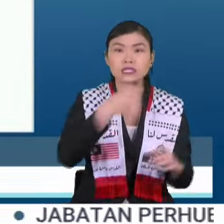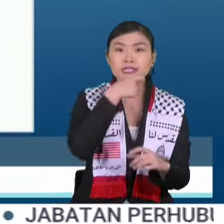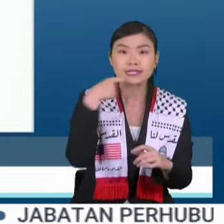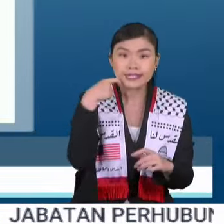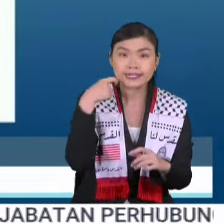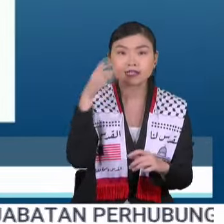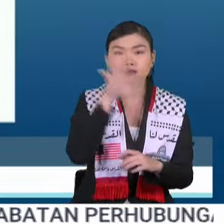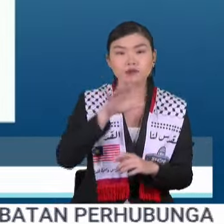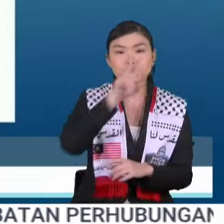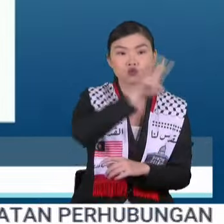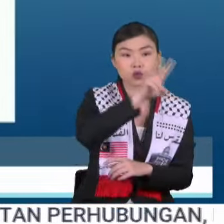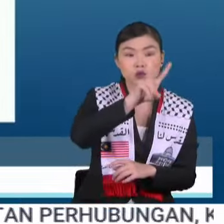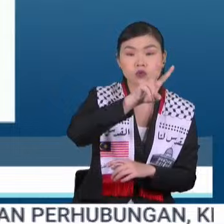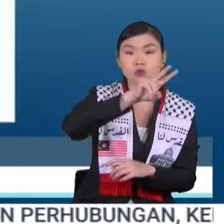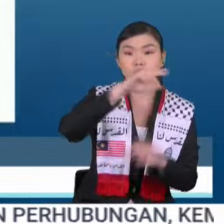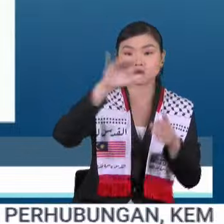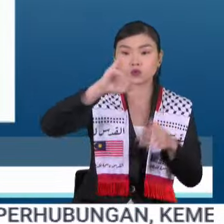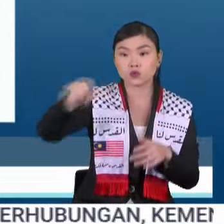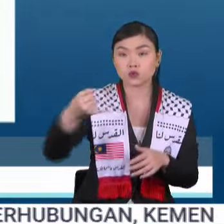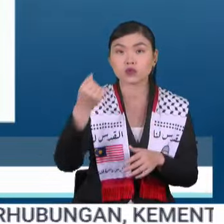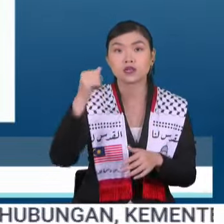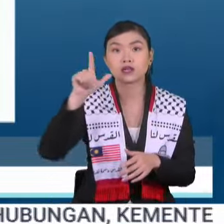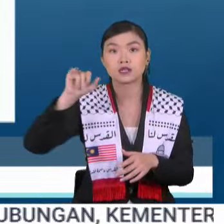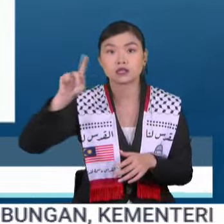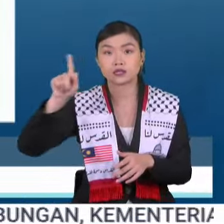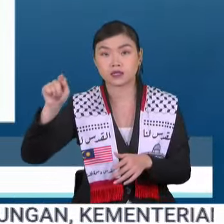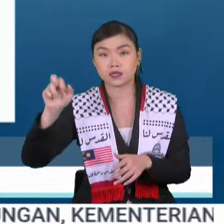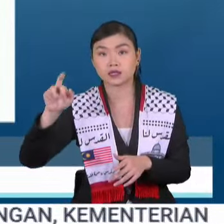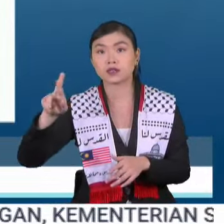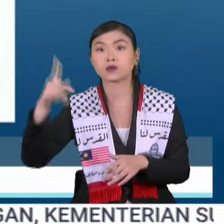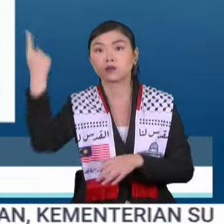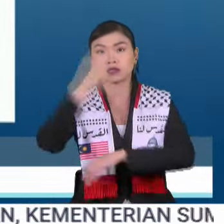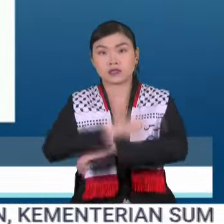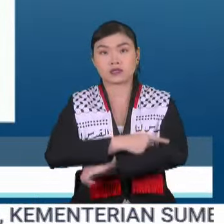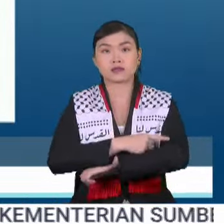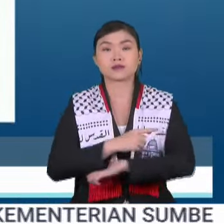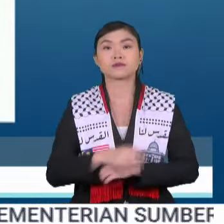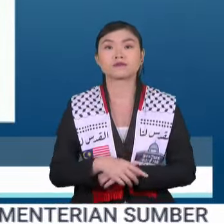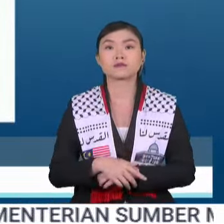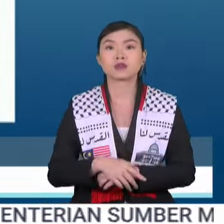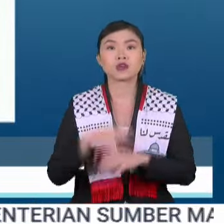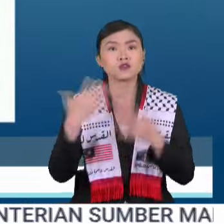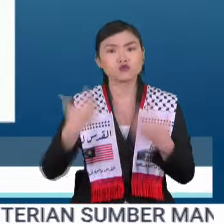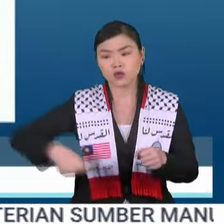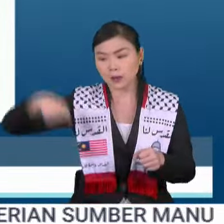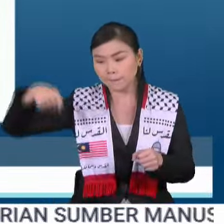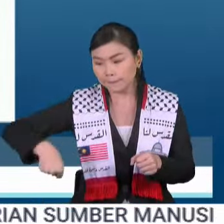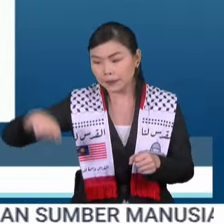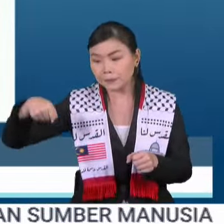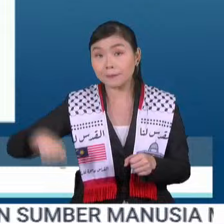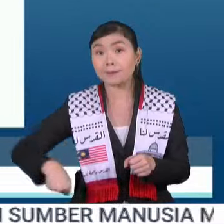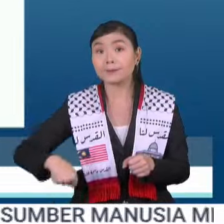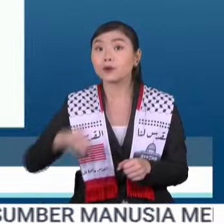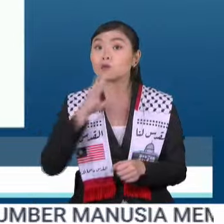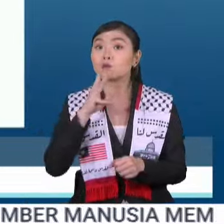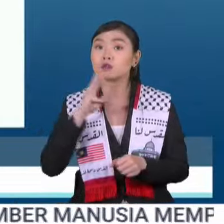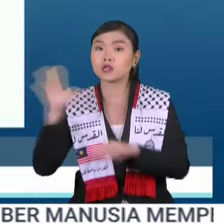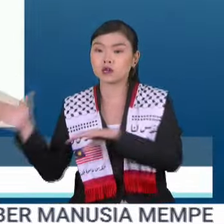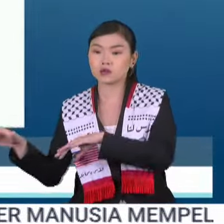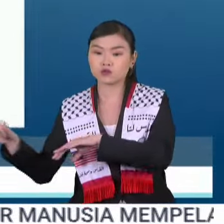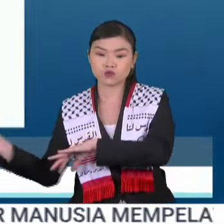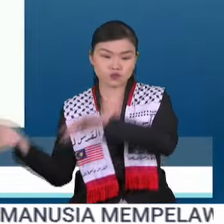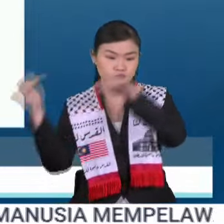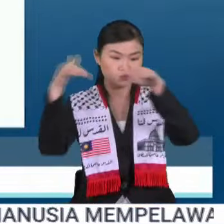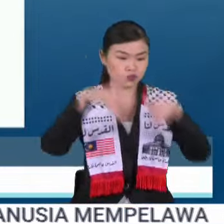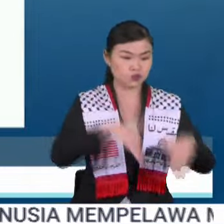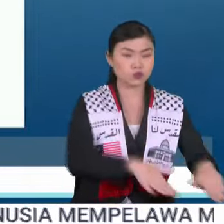dengan pba mengepam air dari Loji rawatan air alra sungai du Ke kawasan perkhidmatan air hitam